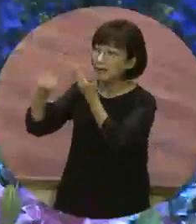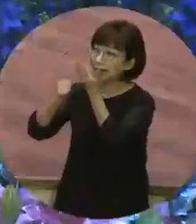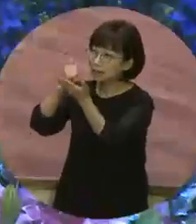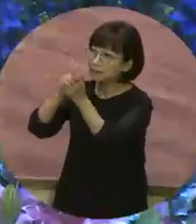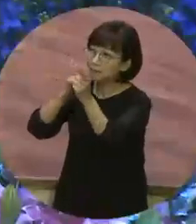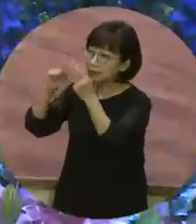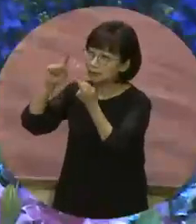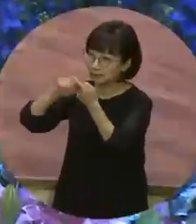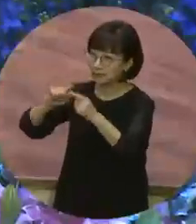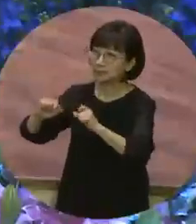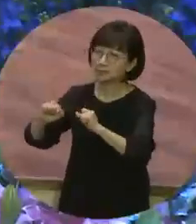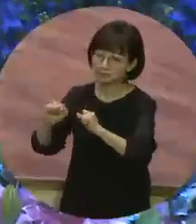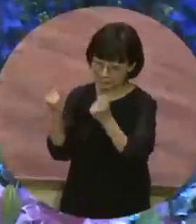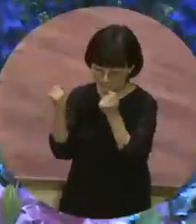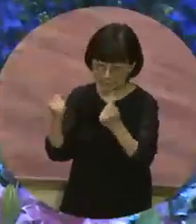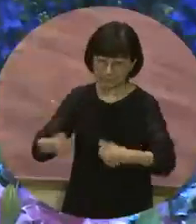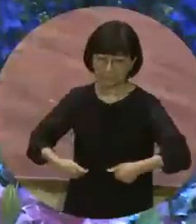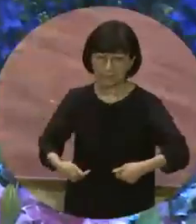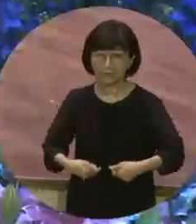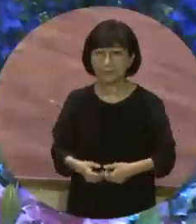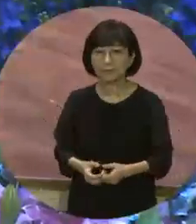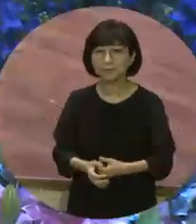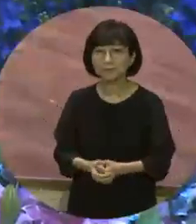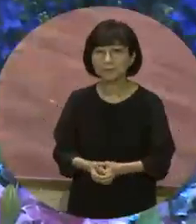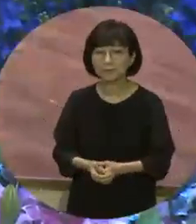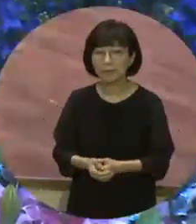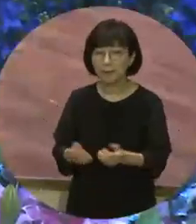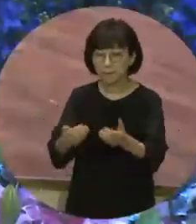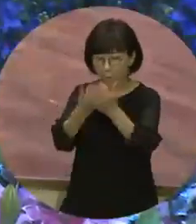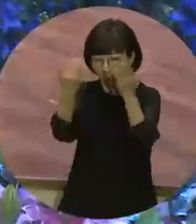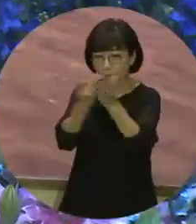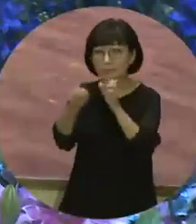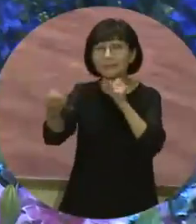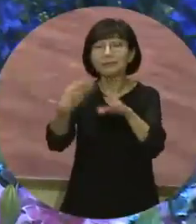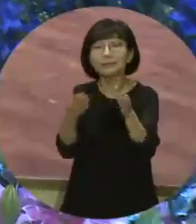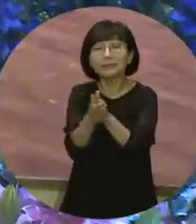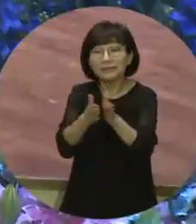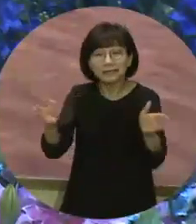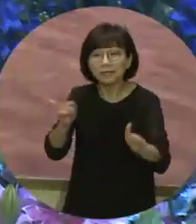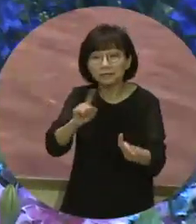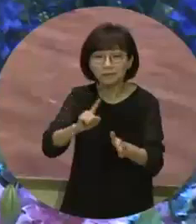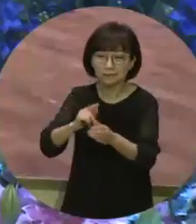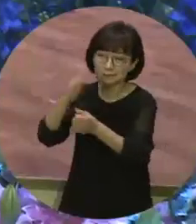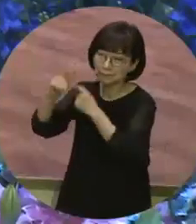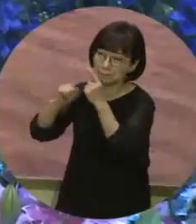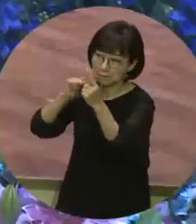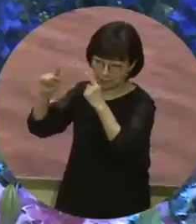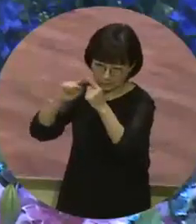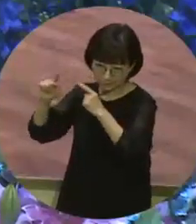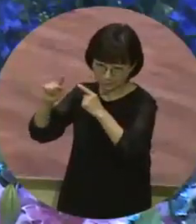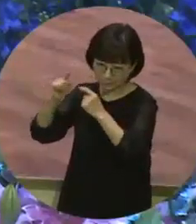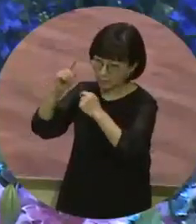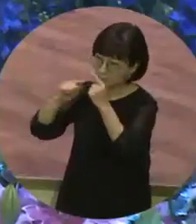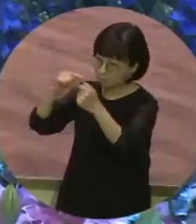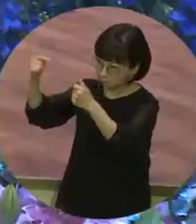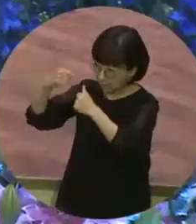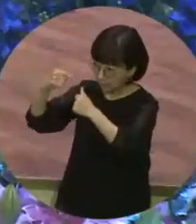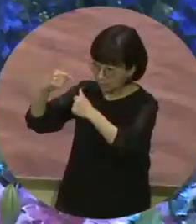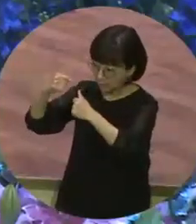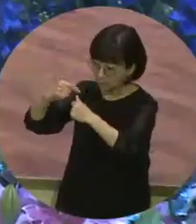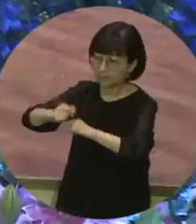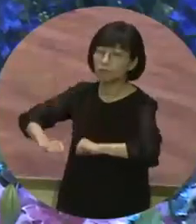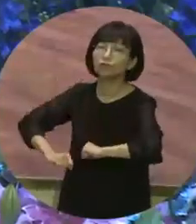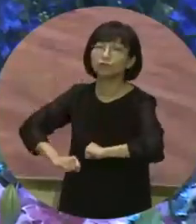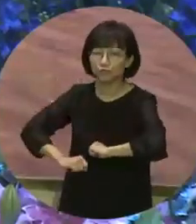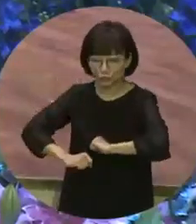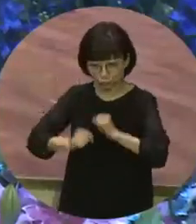순종, 이것이 모든 응답의 발판이에요. 아멘. 이 말씀이세요, 말씀. 말씀에